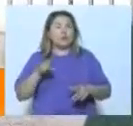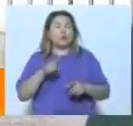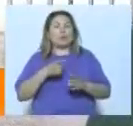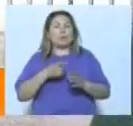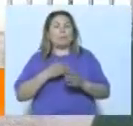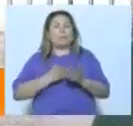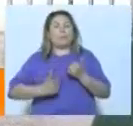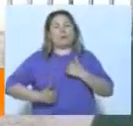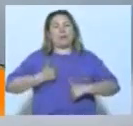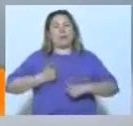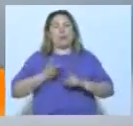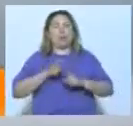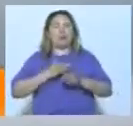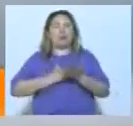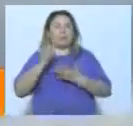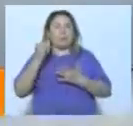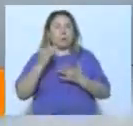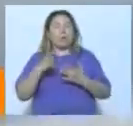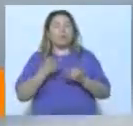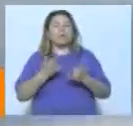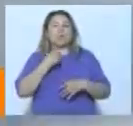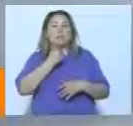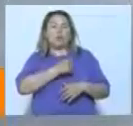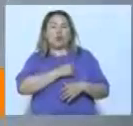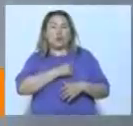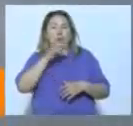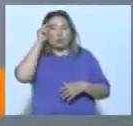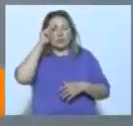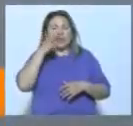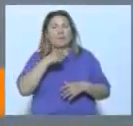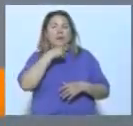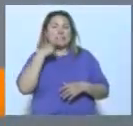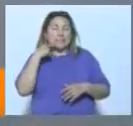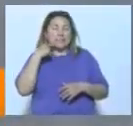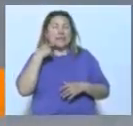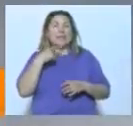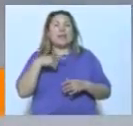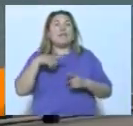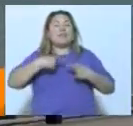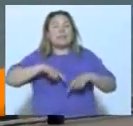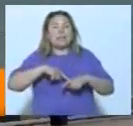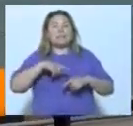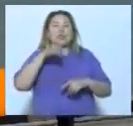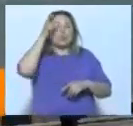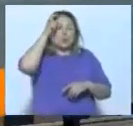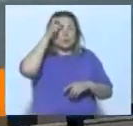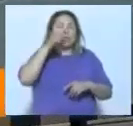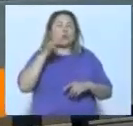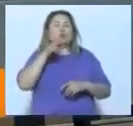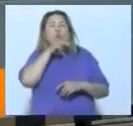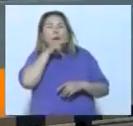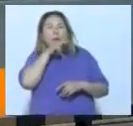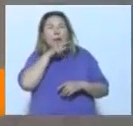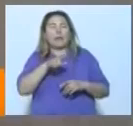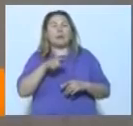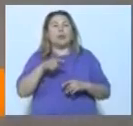высок. Это самое главное. Сейчас военные моряки учатся в Российской Федерации, Турции, Германии, Китае, Южной Корее. Один из